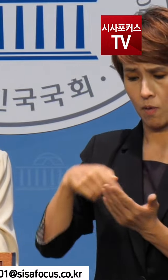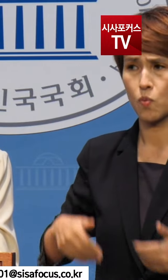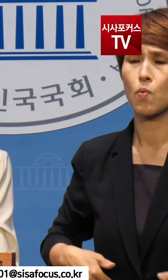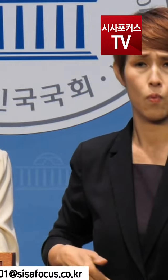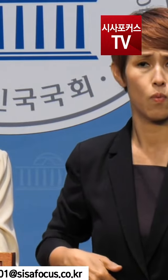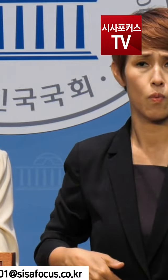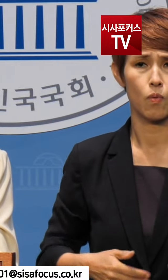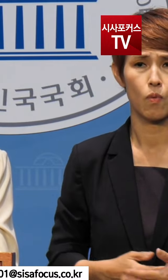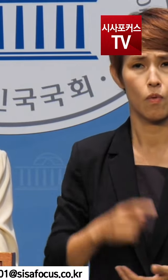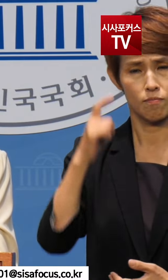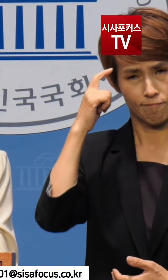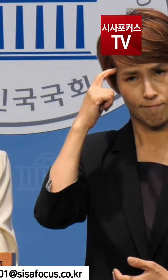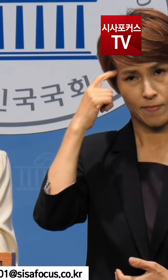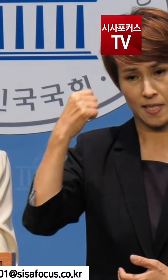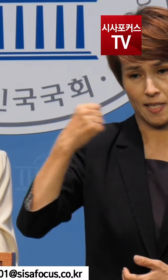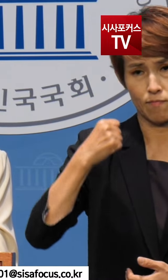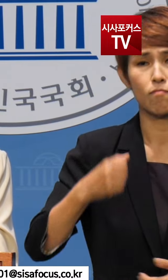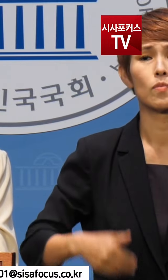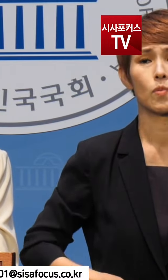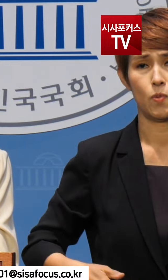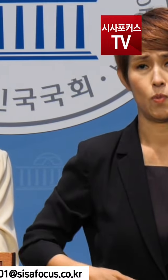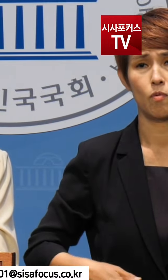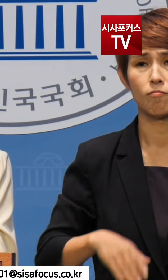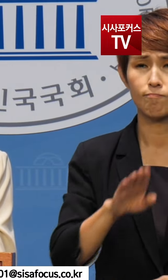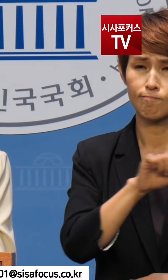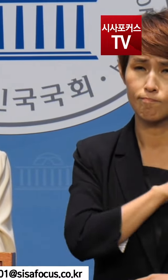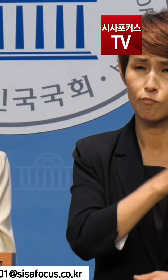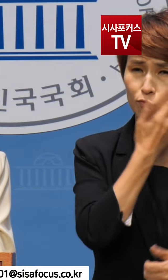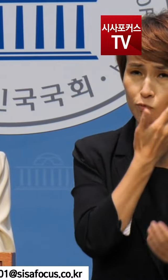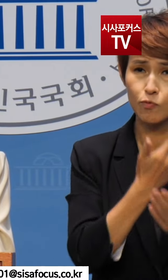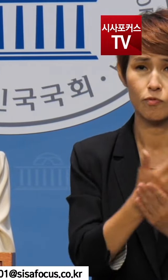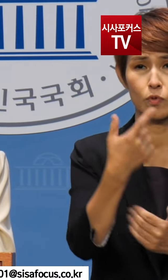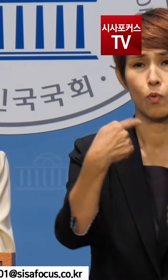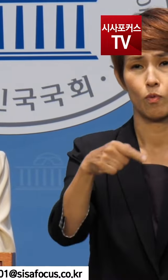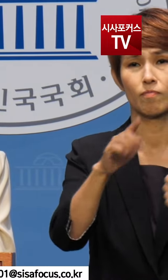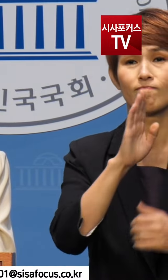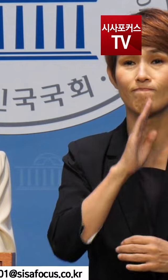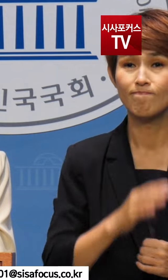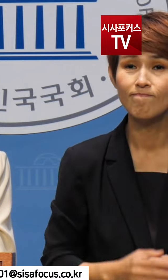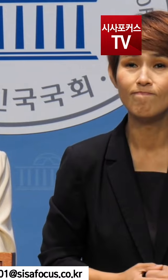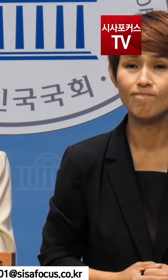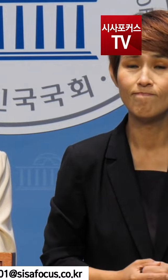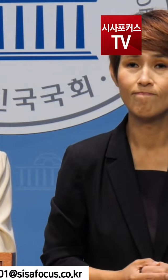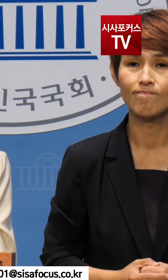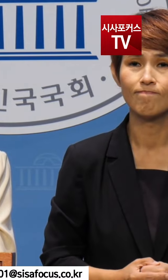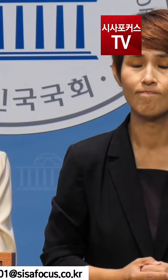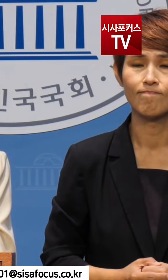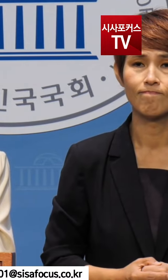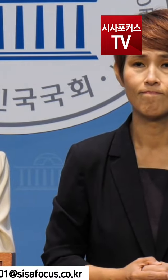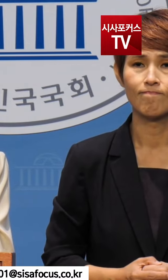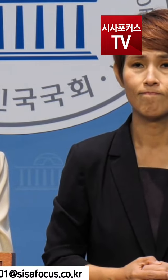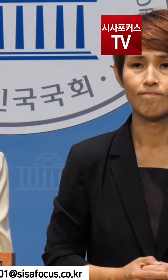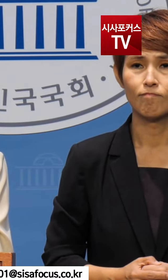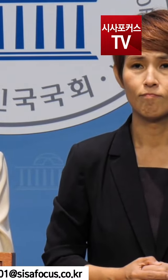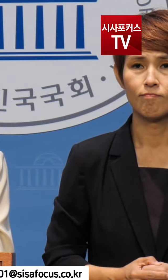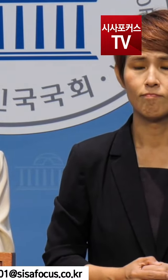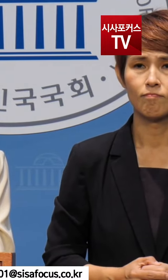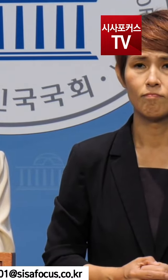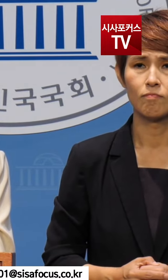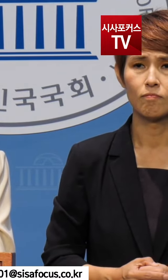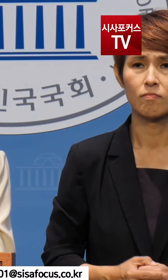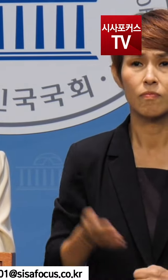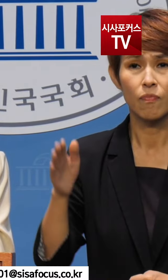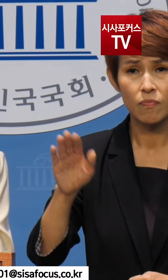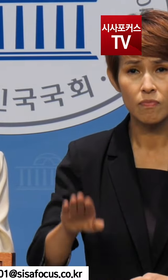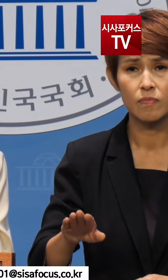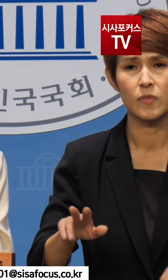것입니다. 생각하는 근력을 먼저 길러주는 것이 굉장히 중요한 교육의 방법입니다. 교육의 방향이고 방법이기도 한 것입니다.